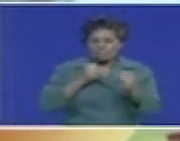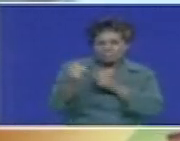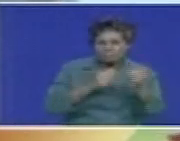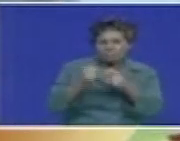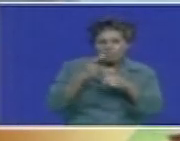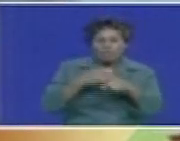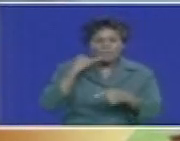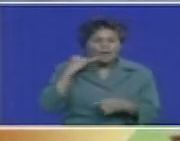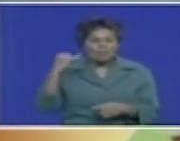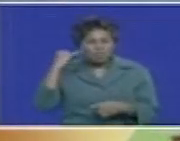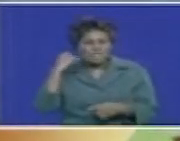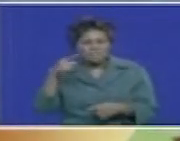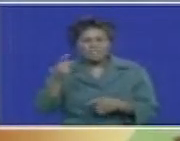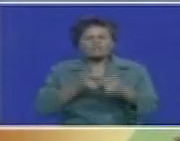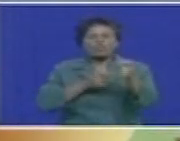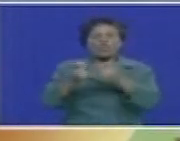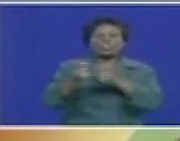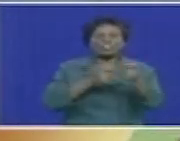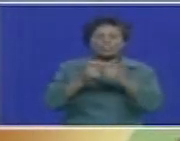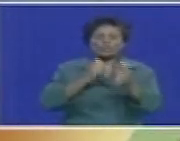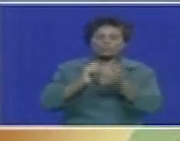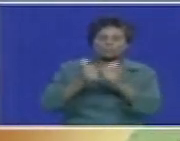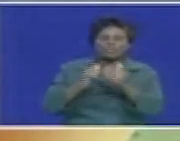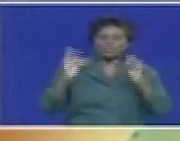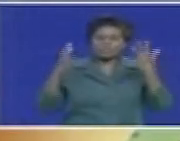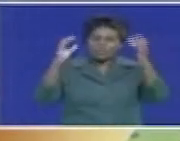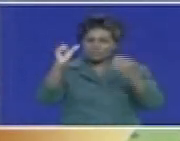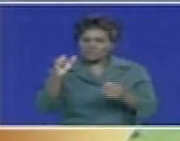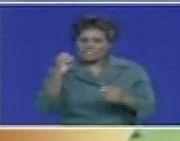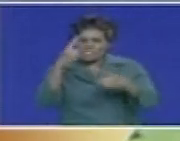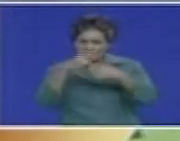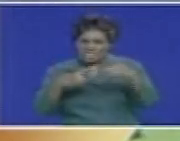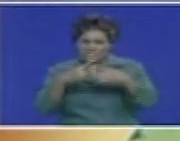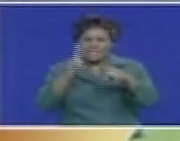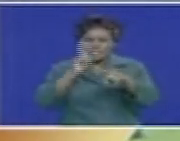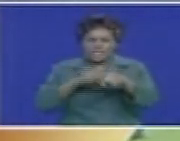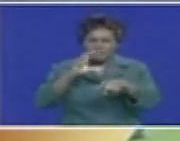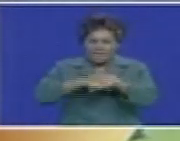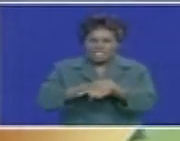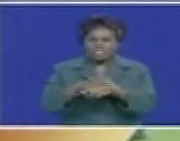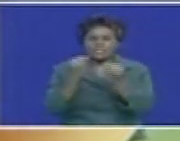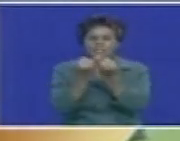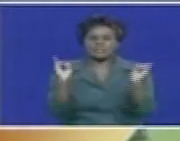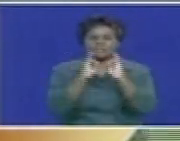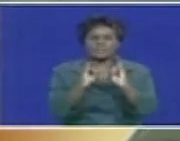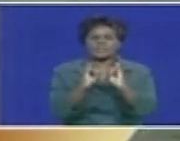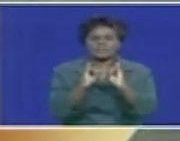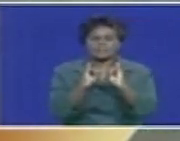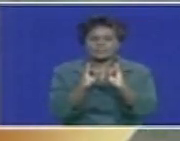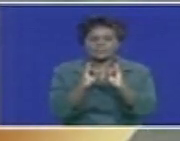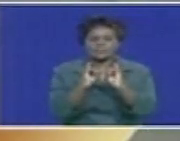klabu ya Nakuru walitawala mashindano ya kusherehekea miaka 50 tangu kujinyakulia uhuru.